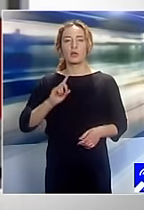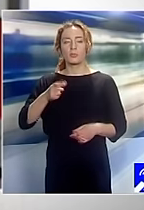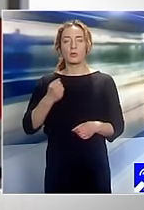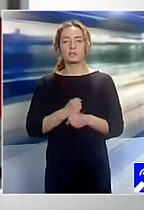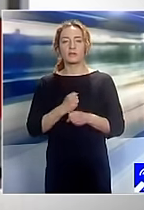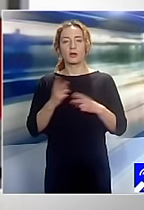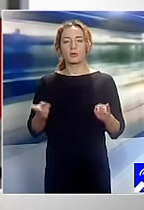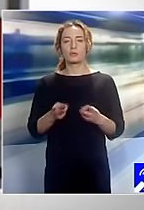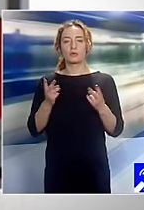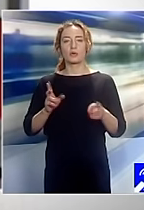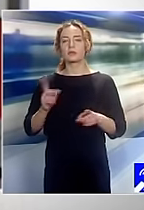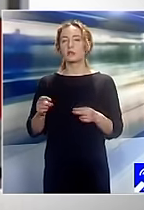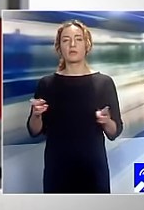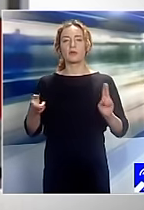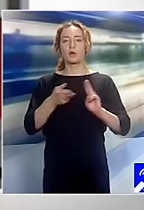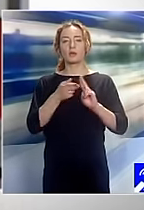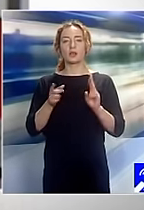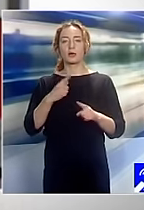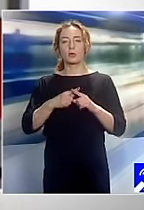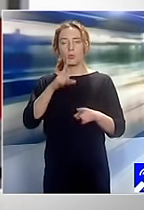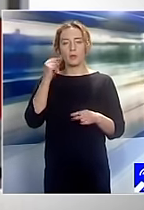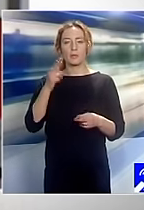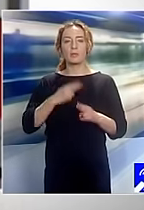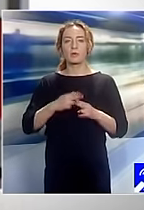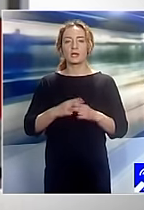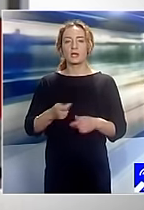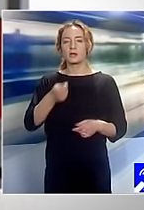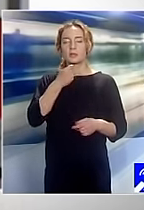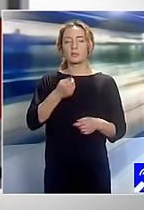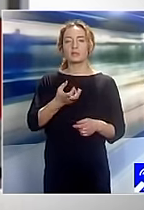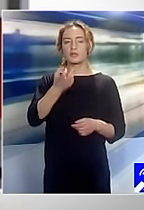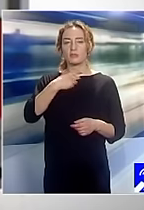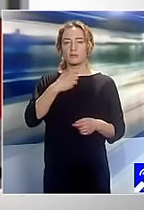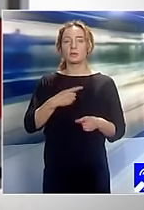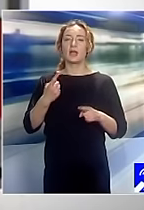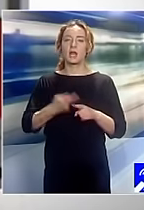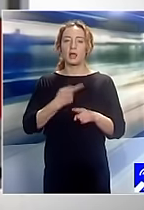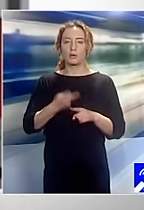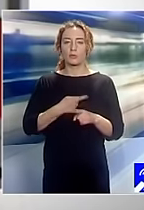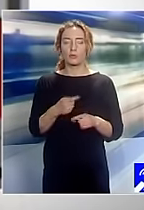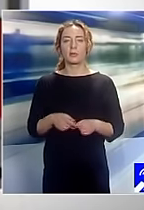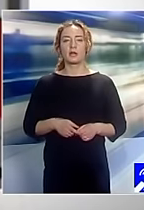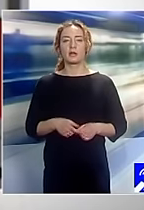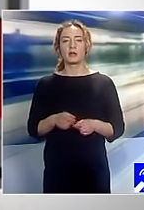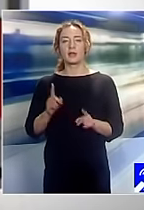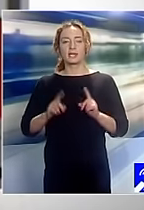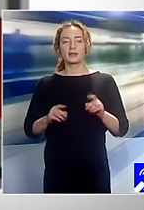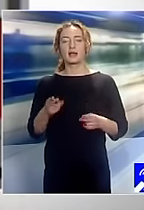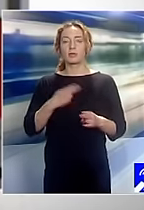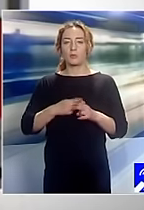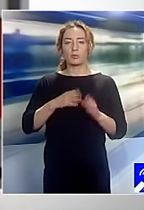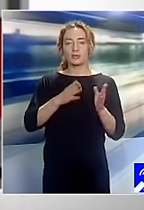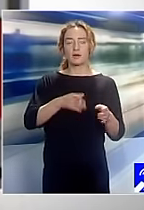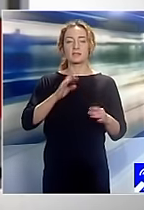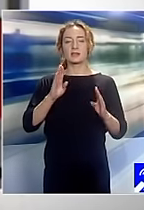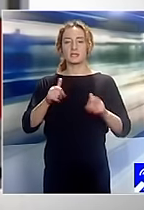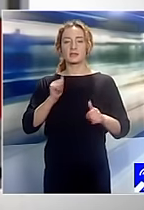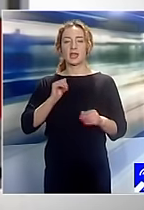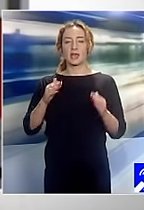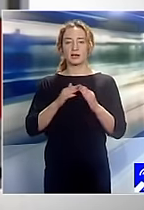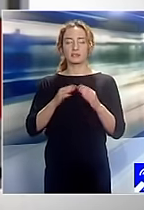adică să nu vină în contact cu persoane bolnave, să mănânce fructe, să mănânce legume, dacă eventual s-a îmbolnăvit, să stea acasă, să nu meargă